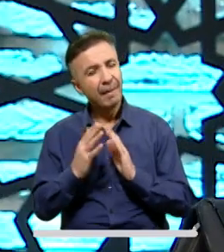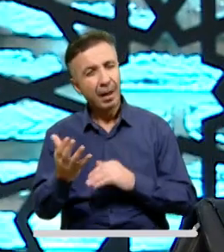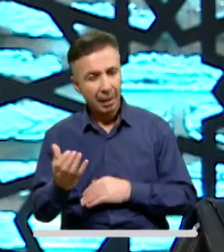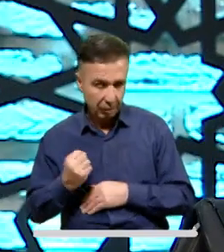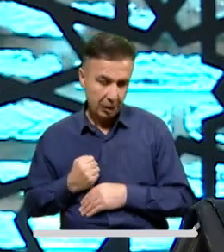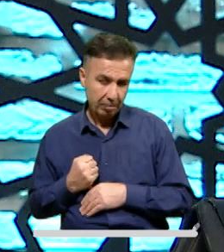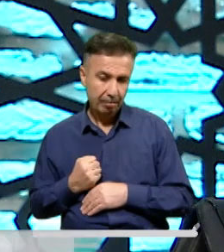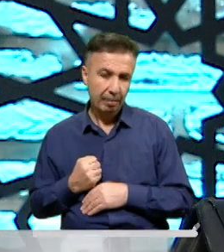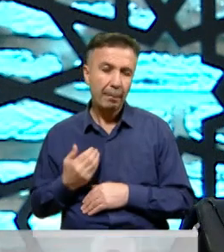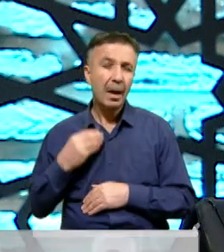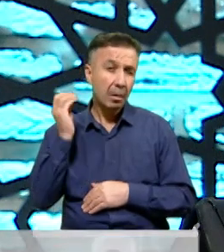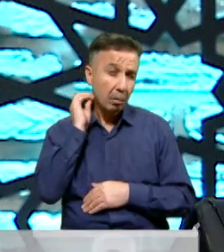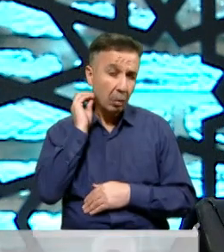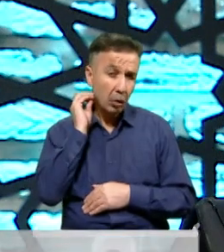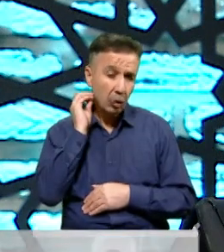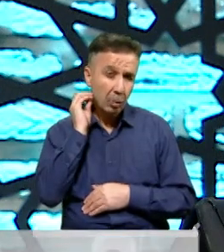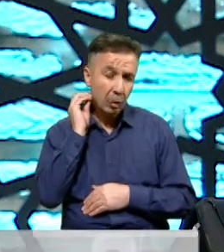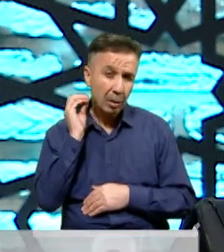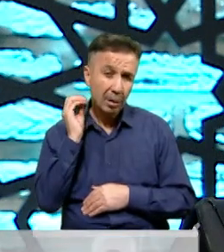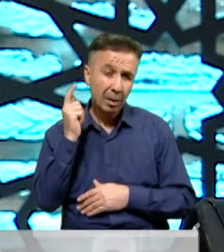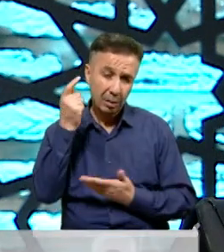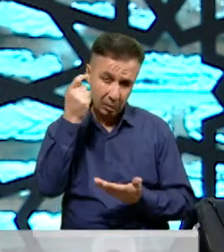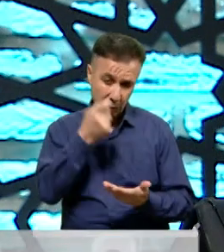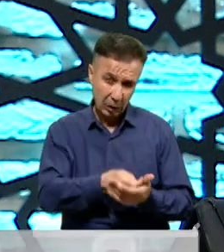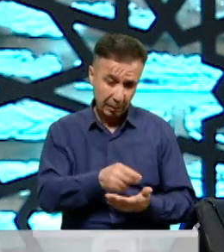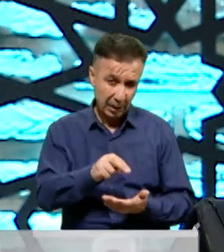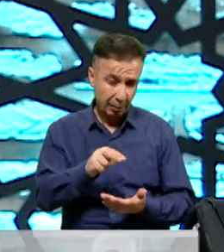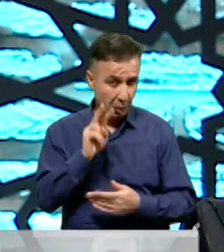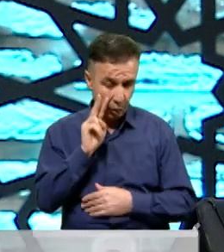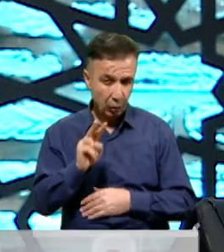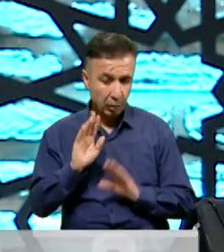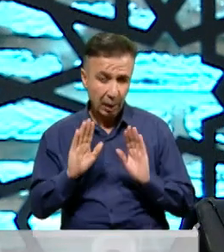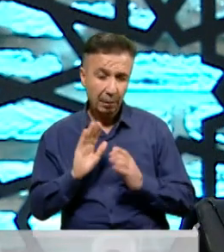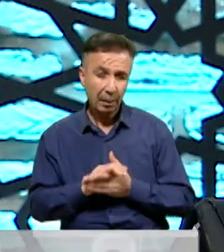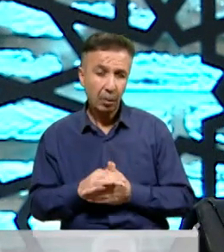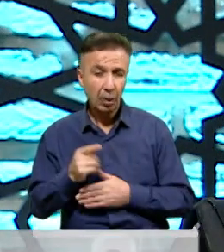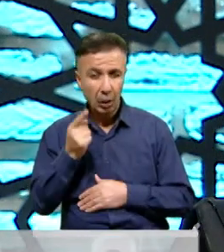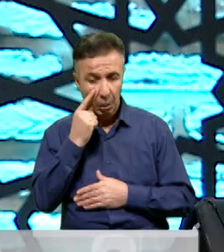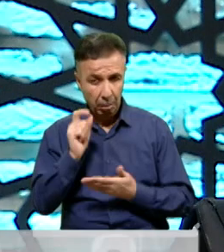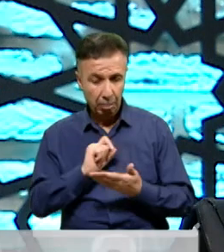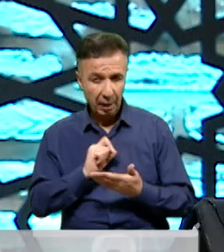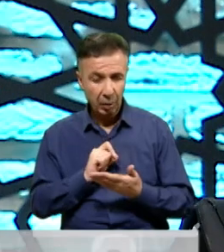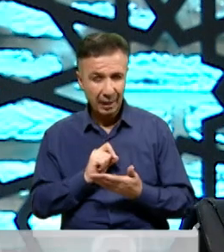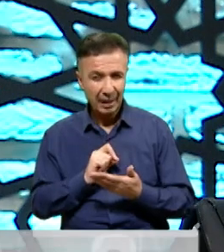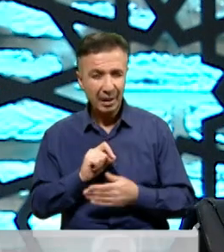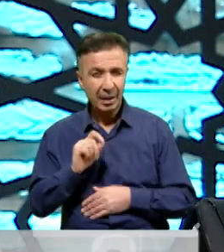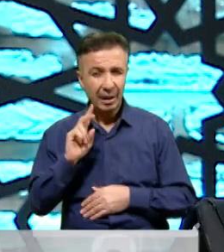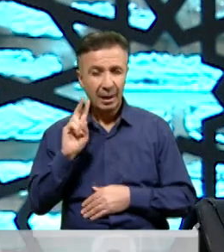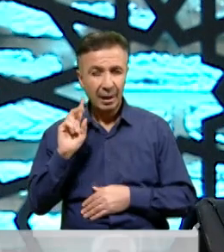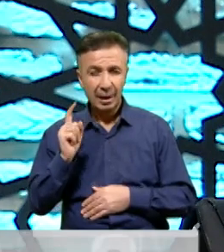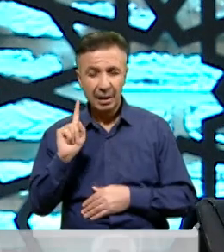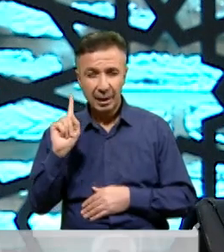var. Ben borcumu ödemiş gibi görüyordum kendimi ama bu memura gelen yılda iki defa olan